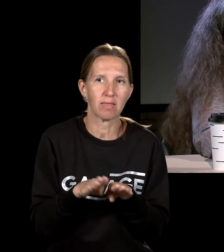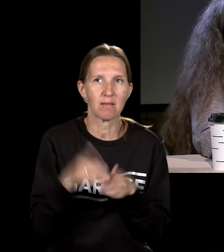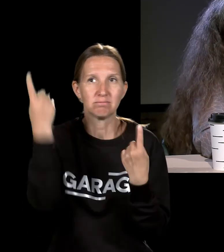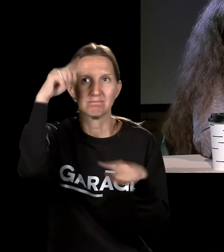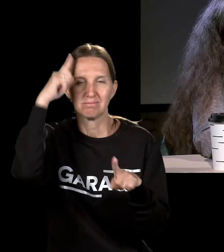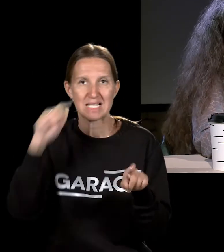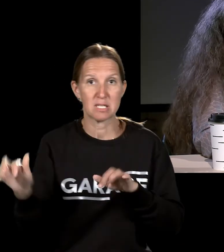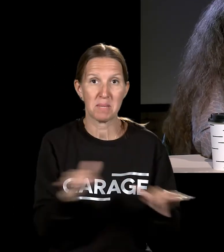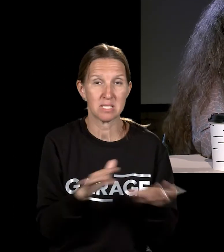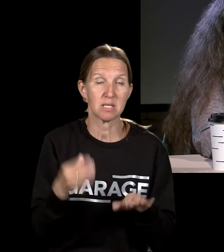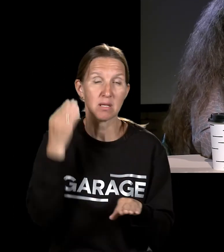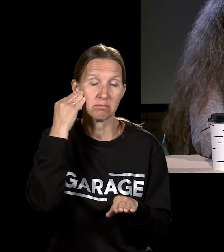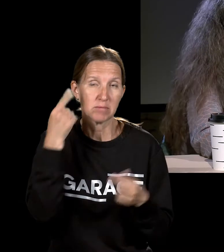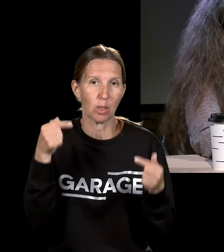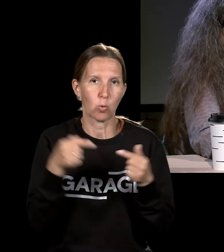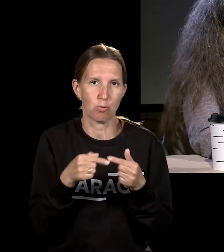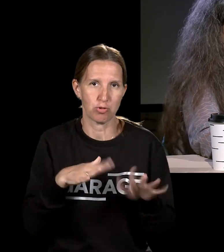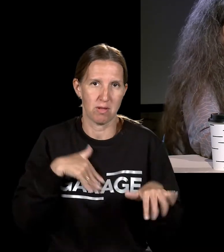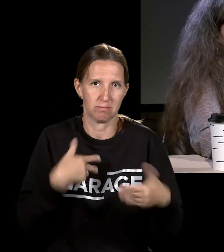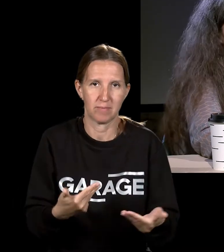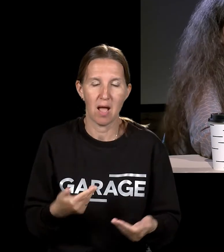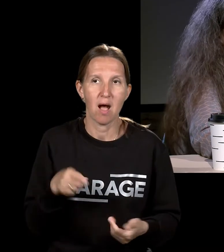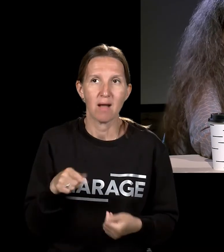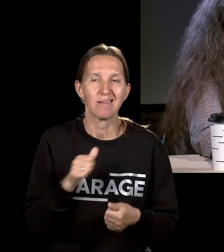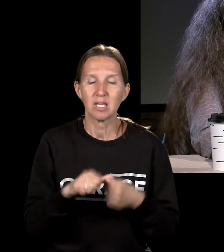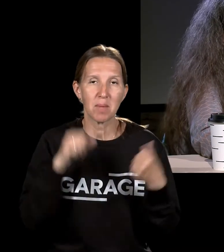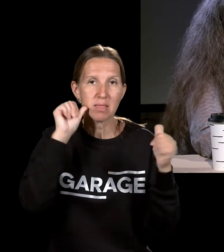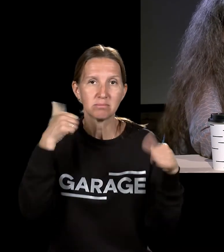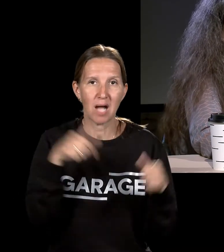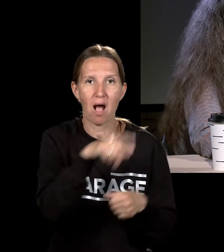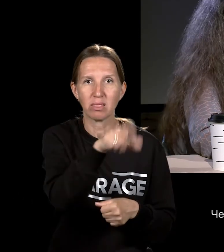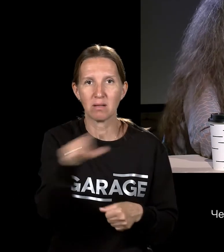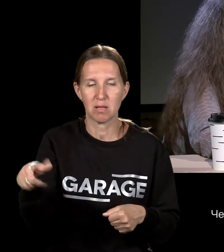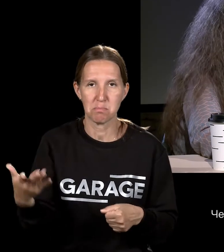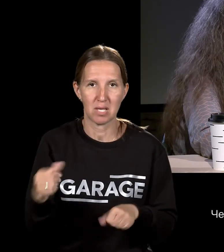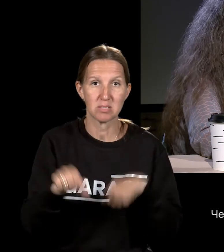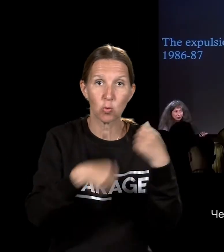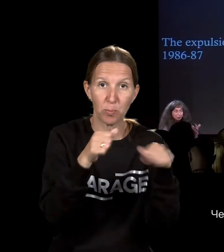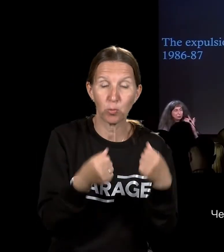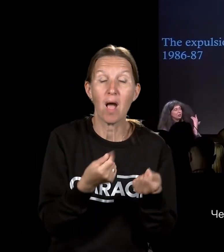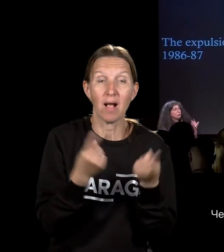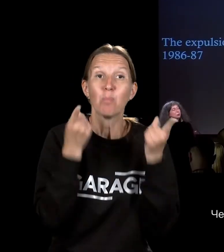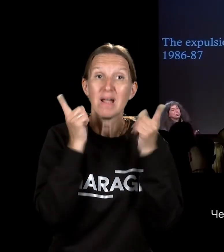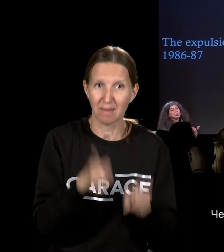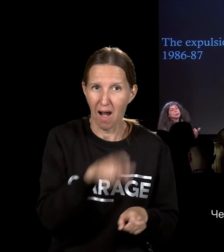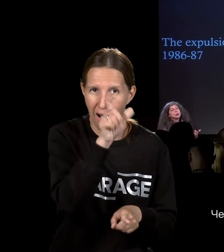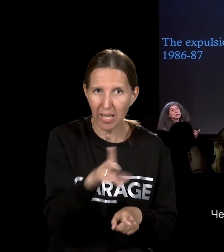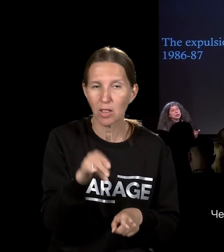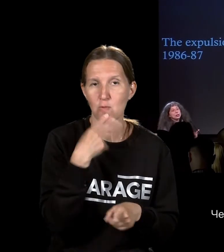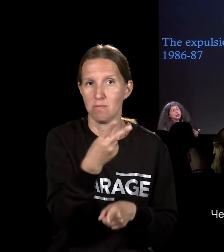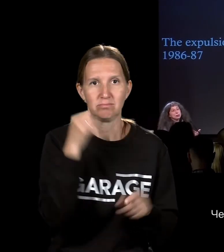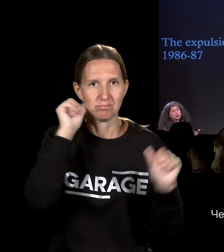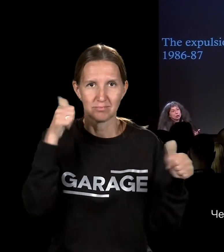оно, наверное, очень красивое, очень точное, что это абсолютно анонимные скульптуры, которые реальные и анонимы в то же время, чем